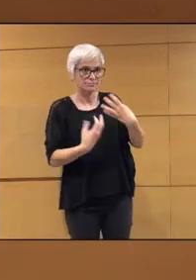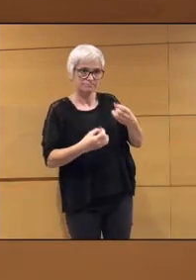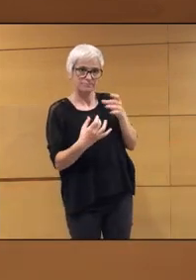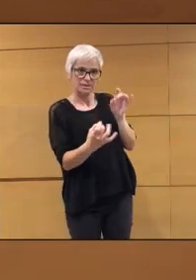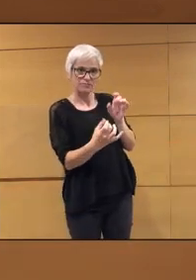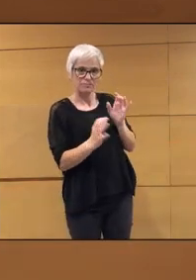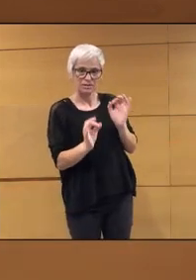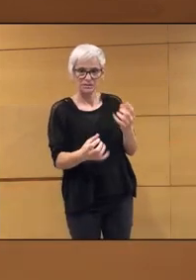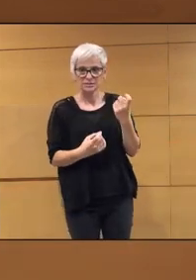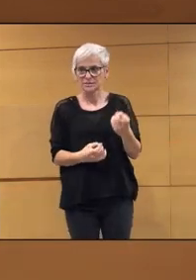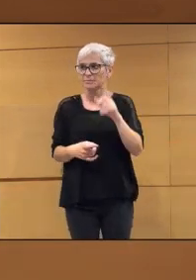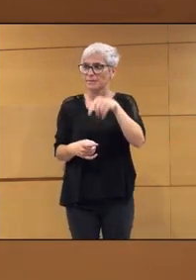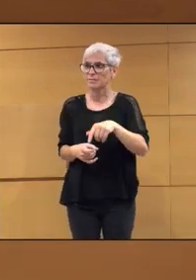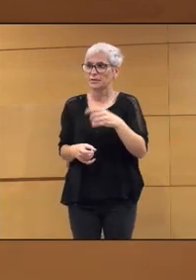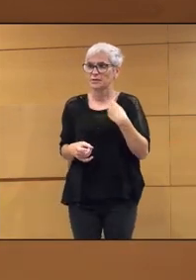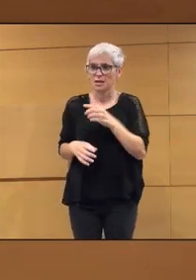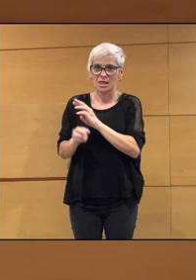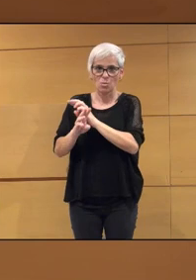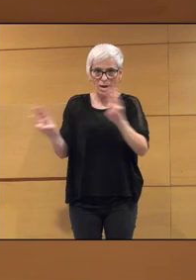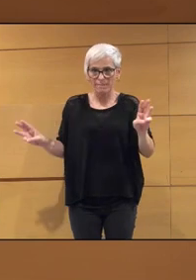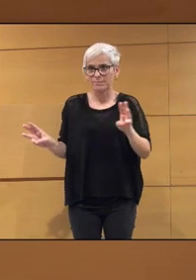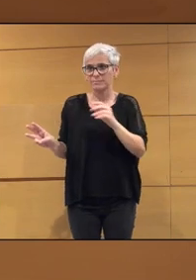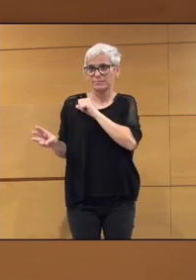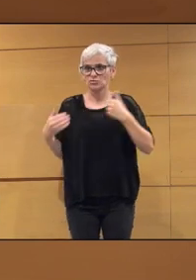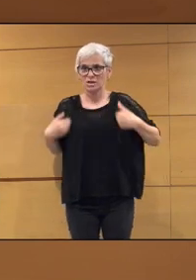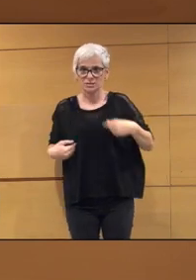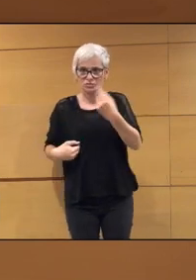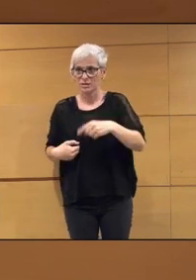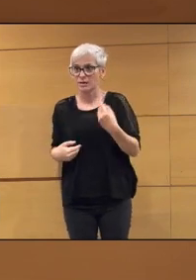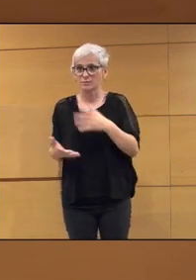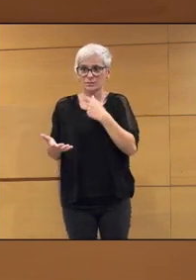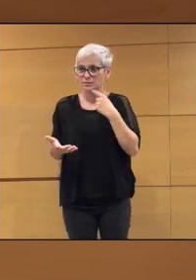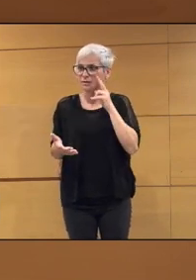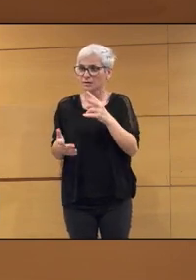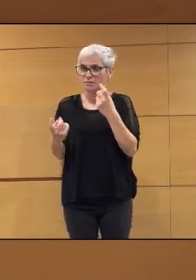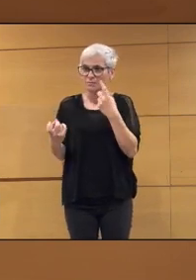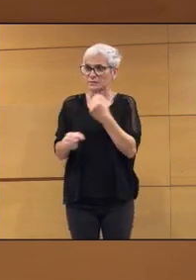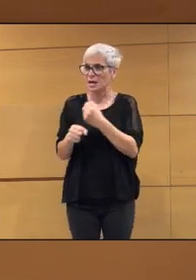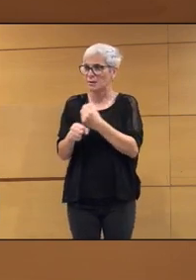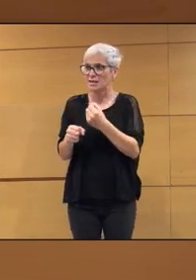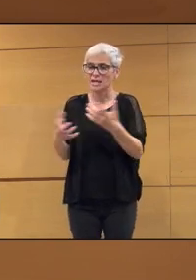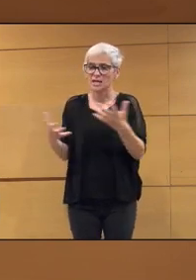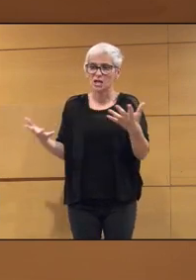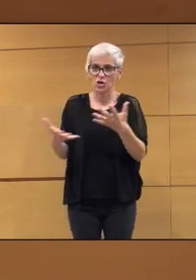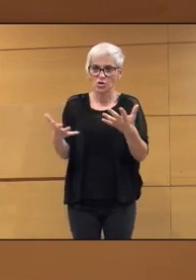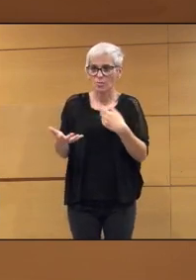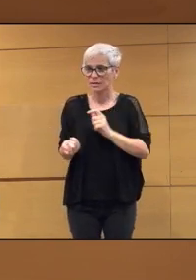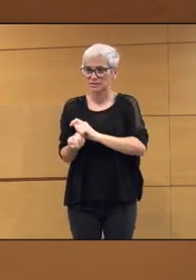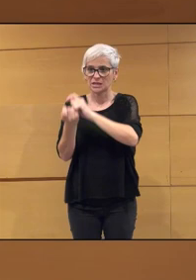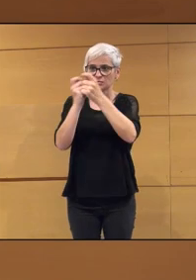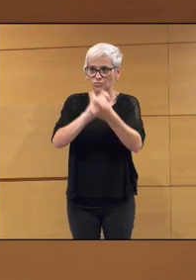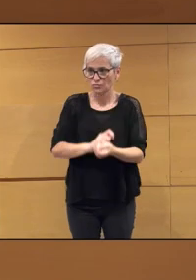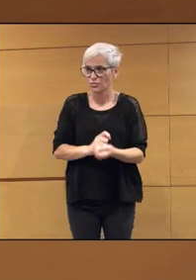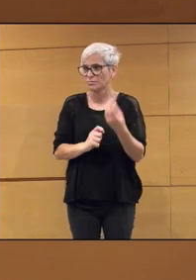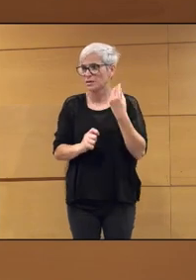la personalització de les nostres webs. Per tant, hem de veure com estem treballant en el projecte de transformació, per exemple, dels webs